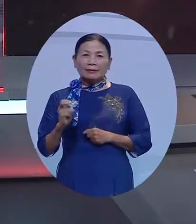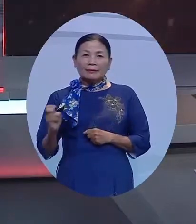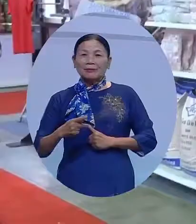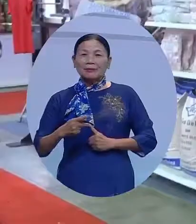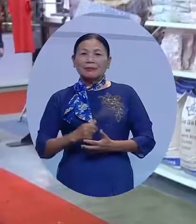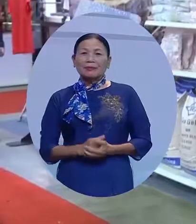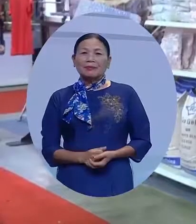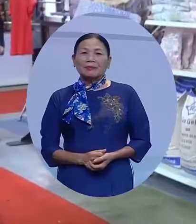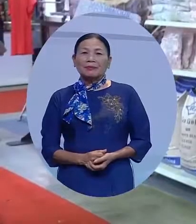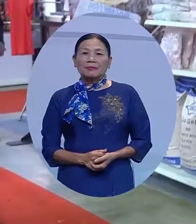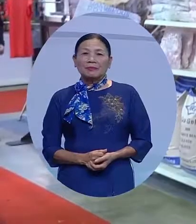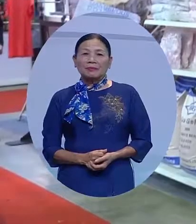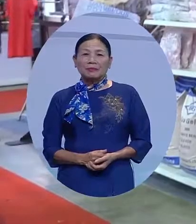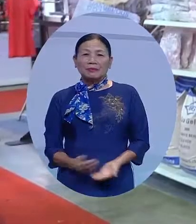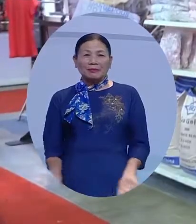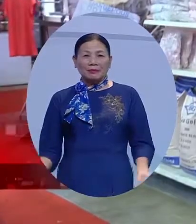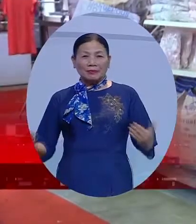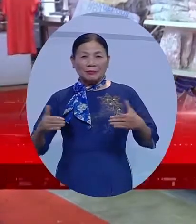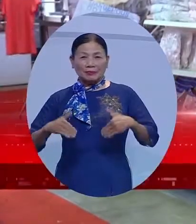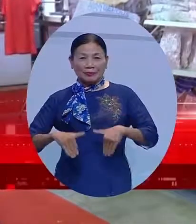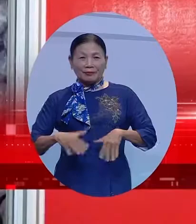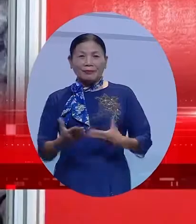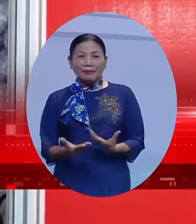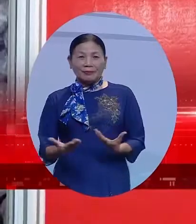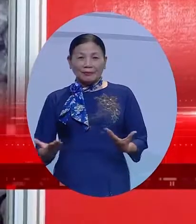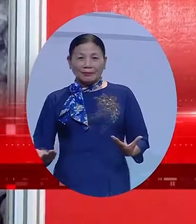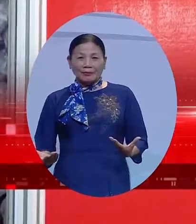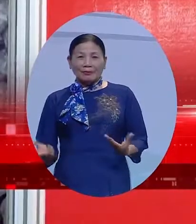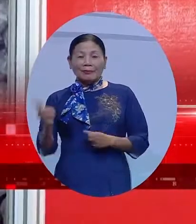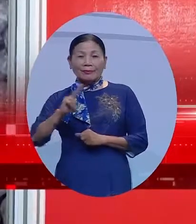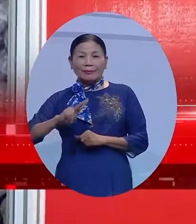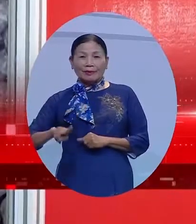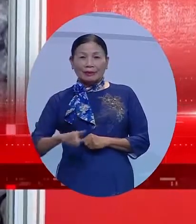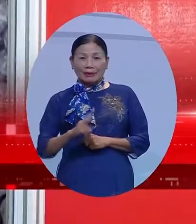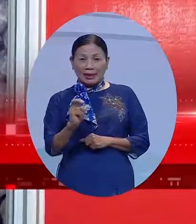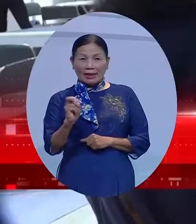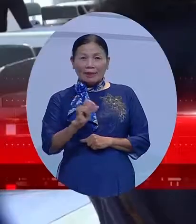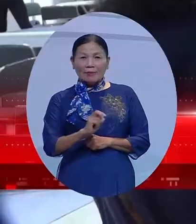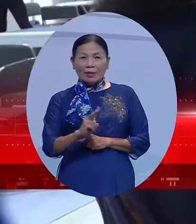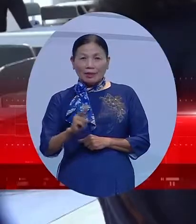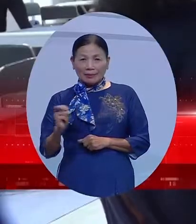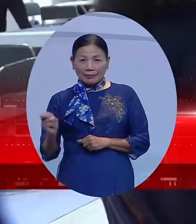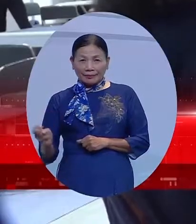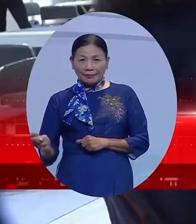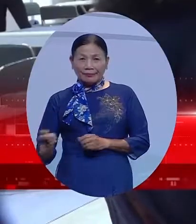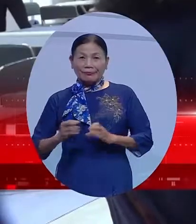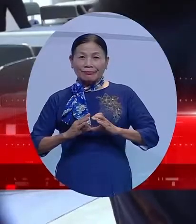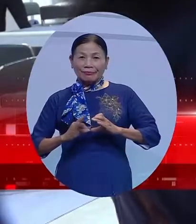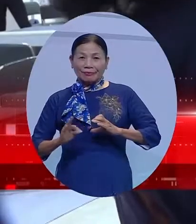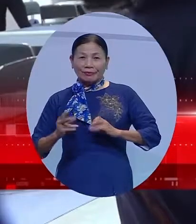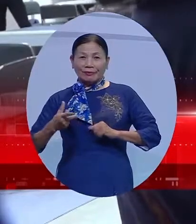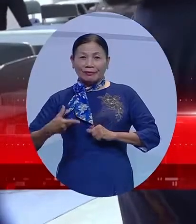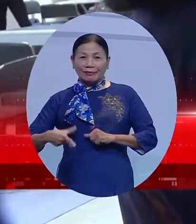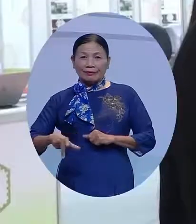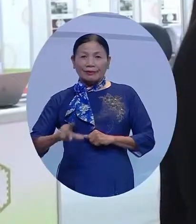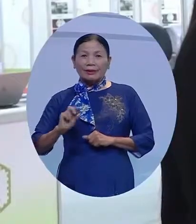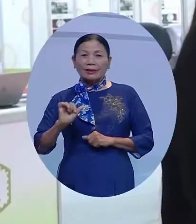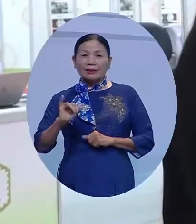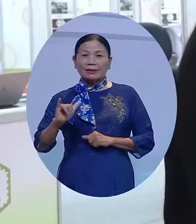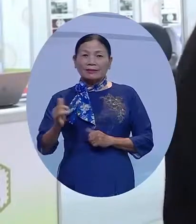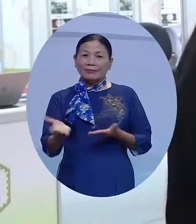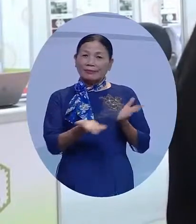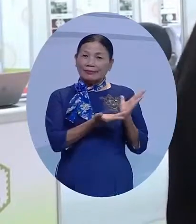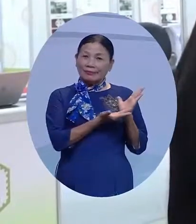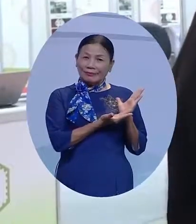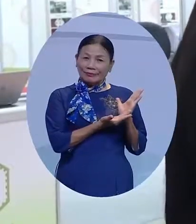2020. Tham gia triển lãm Việt Nam Expo Thành phố Hồ Chí Minh 2020, công ty trách nhiệm hữu hạn thương mại Phan Yến giới